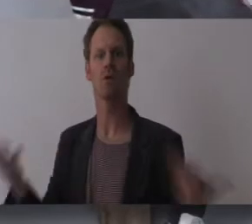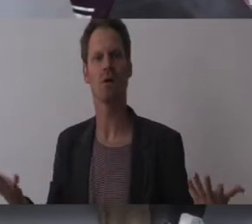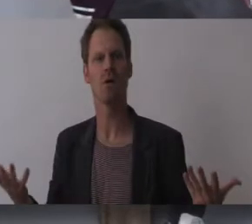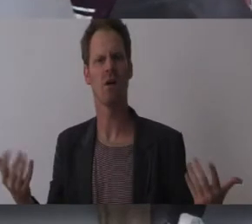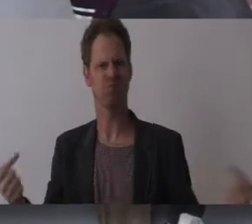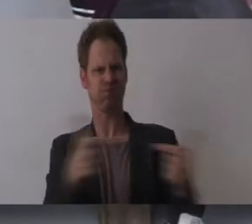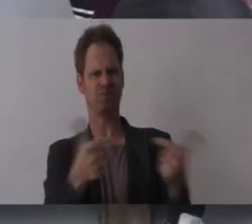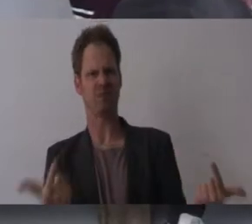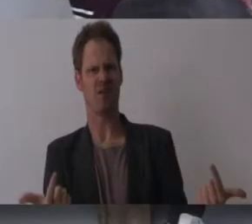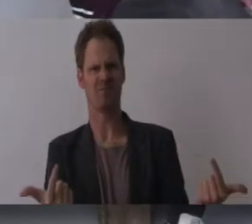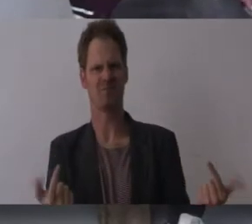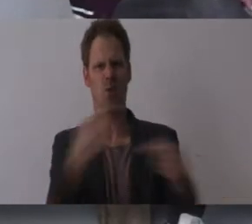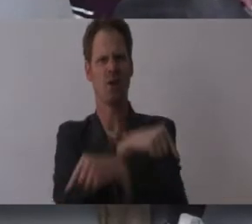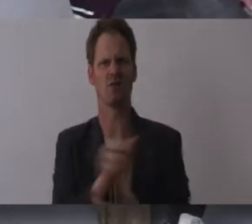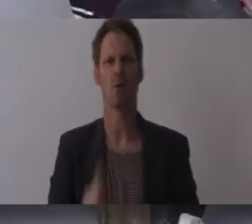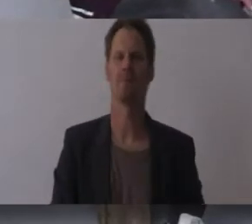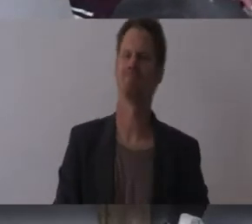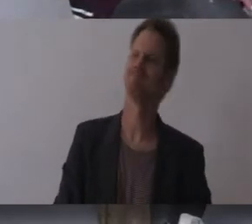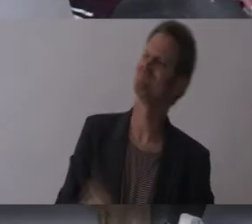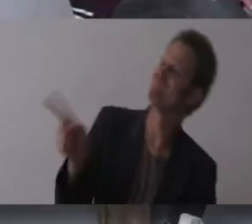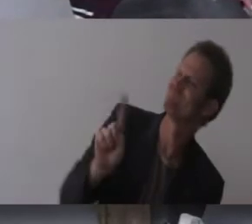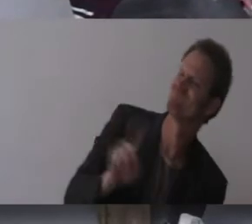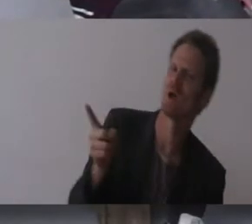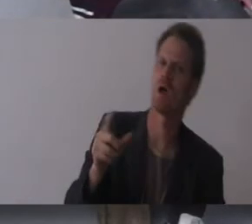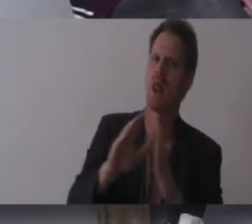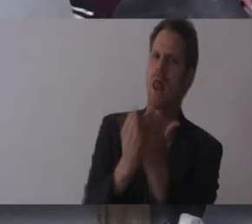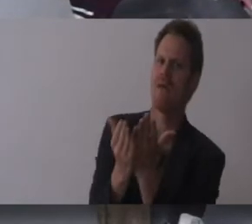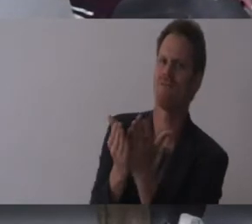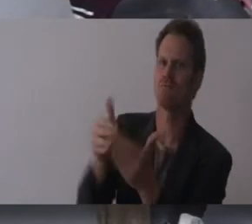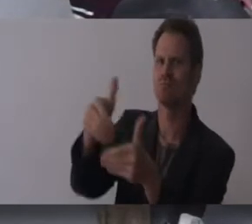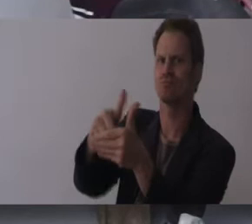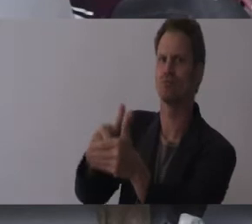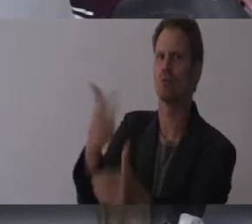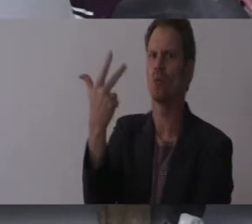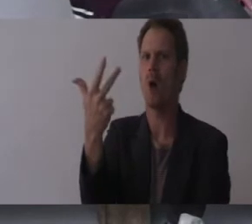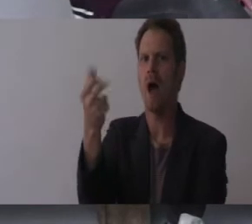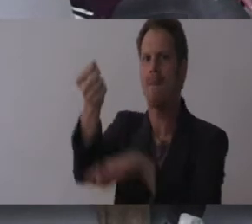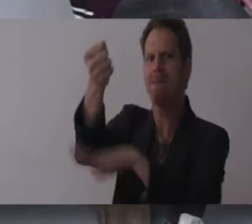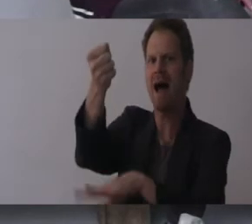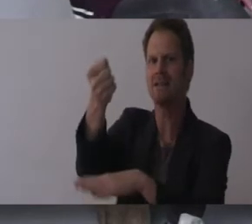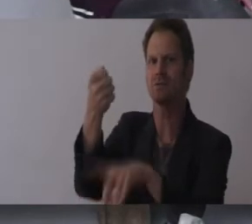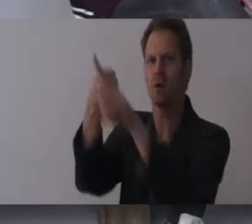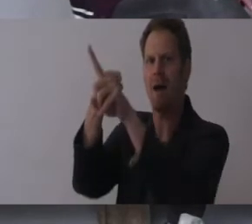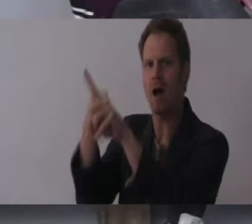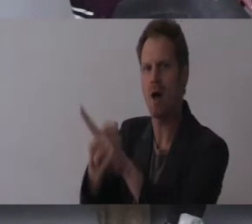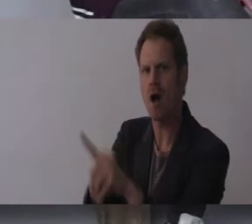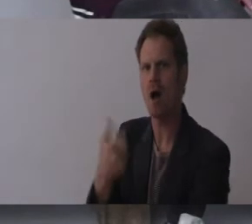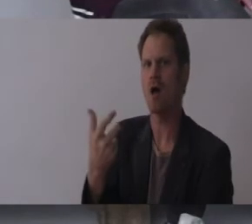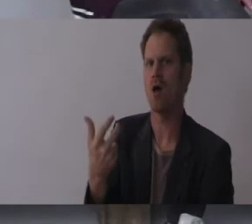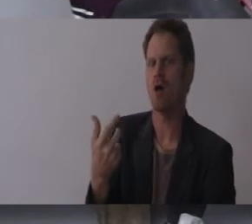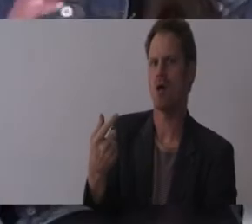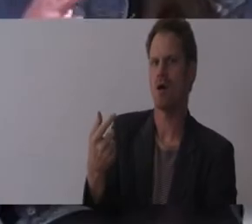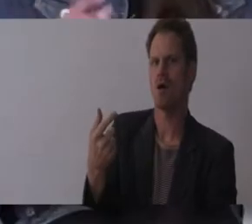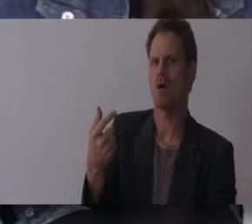? Non, justement, c'est ce qu'on explique dans le manifeste, c'est qu'à travers ces trois piliers, en quelque sorte, de notre combat, on s